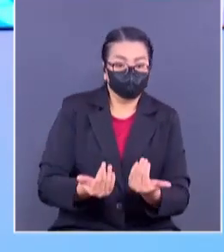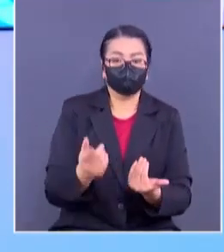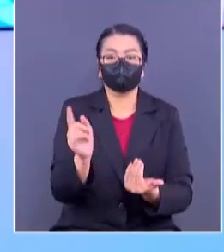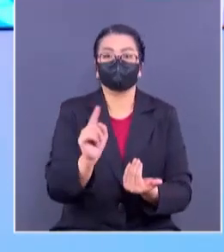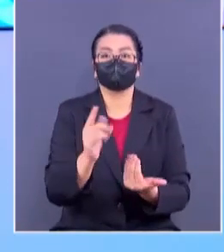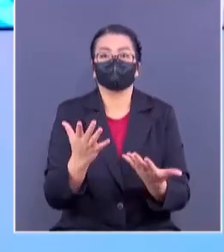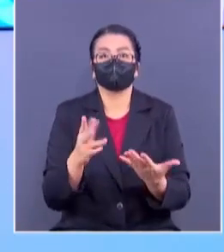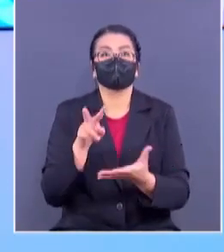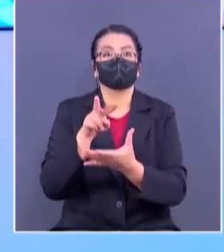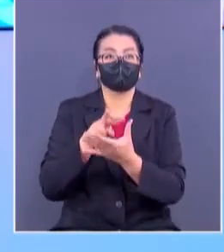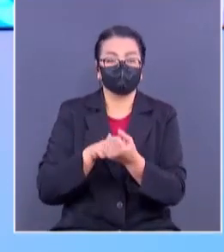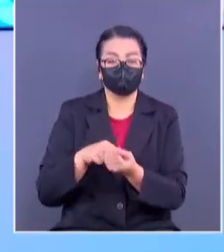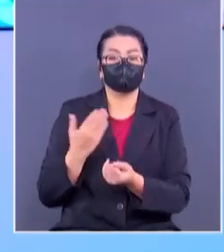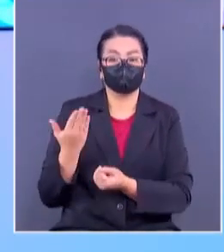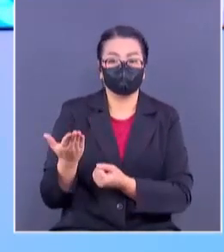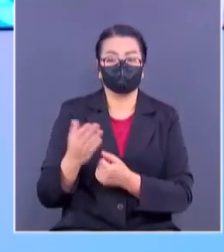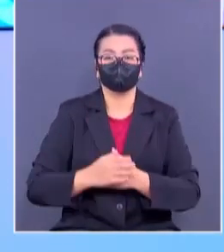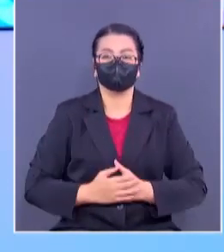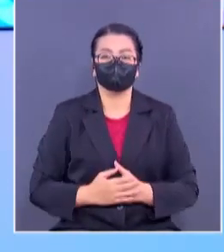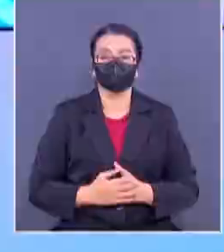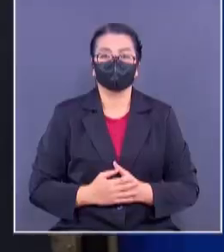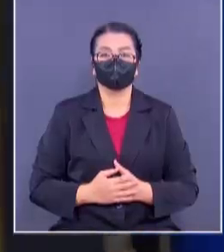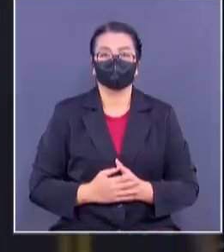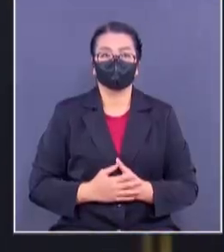ยนะคะกับแฟนหนุ่มอย่างเชฟหมูเมื่อไหร่ค่ะ